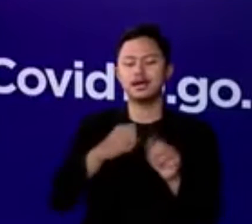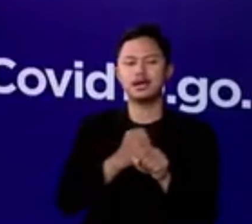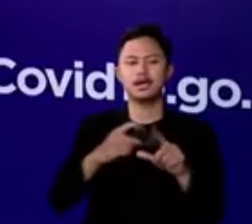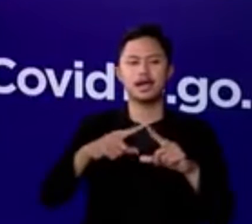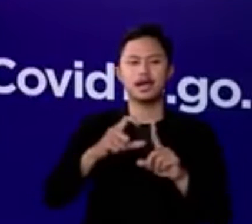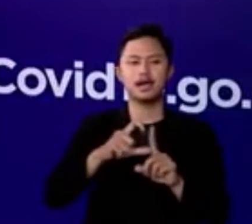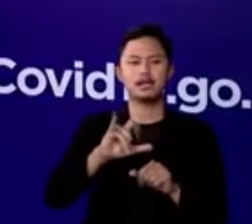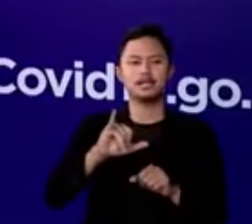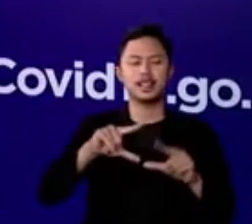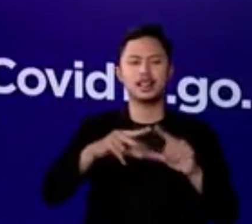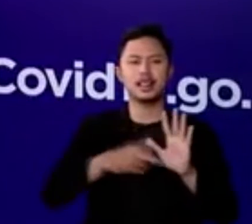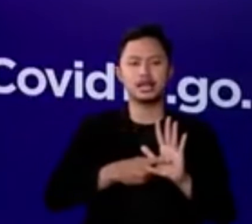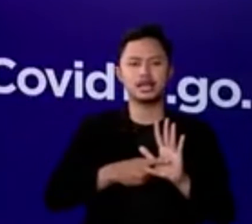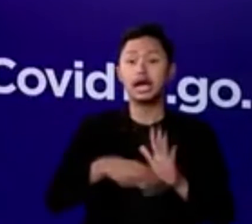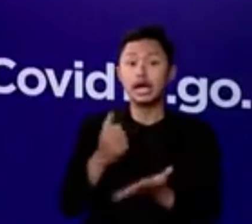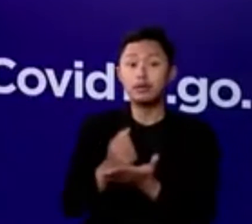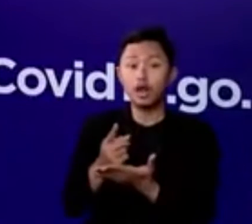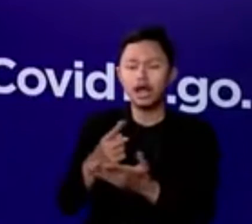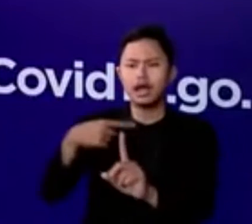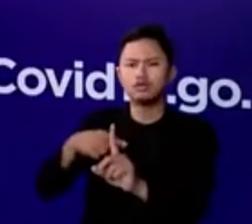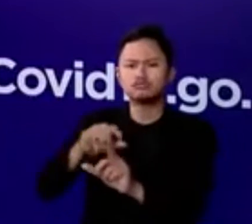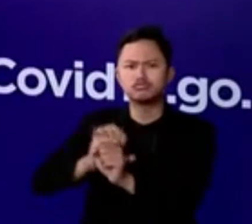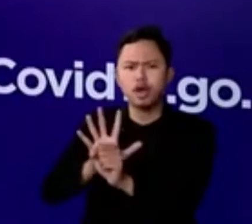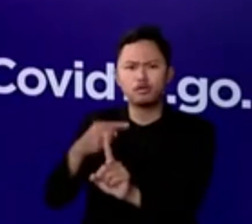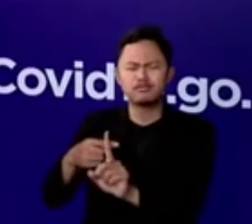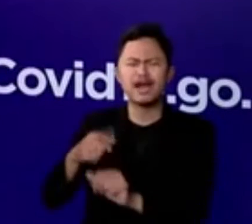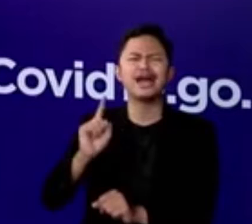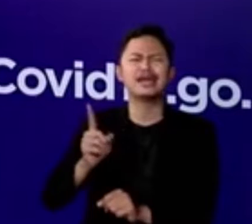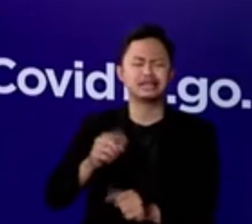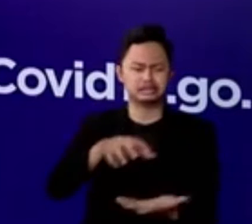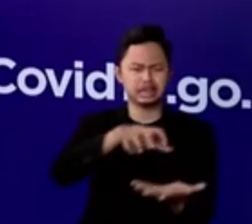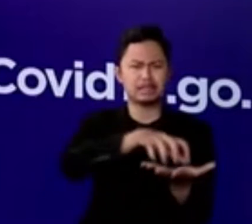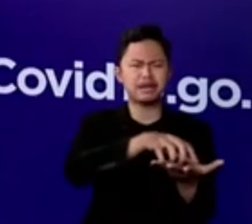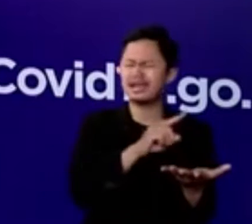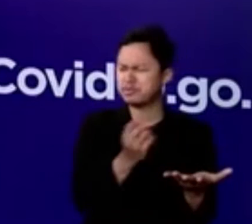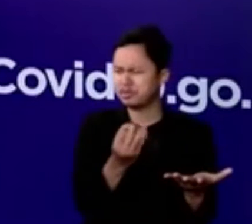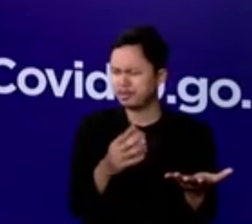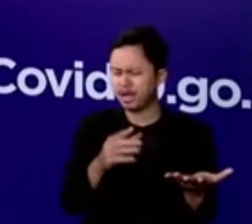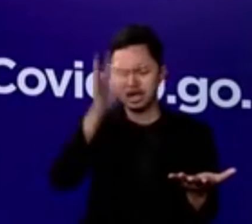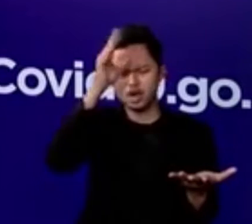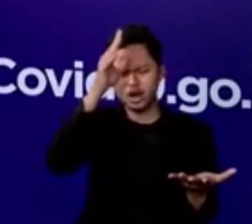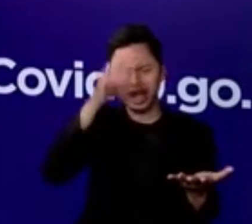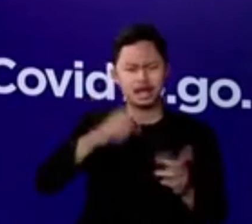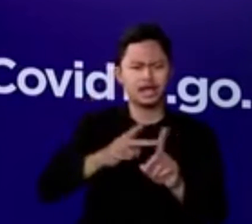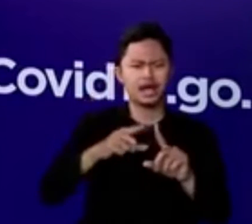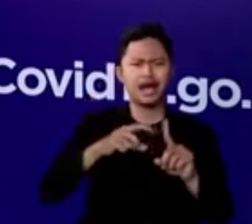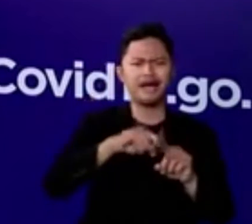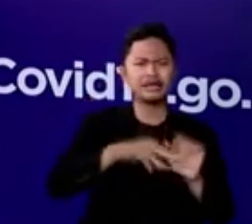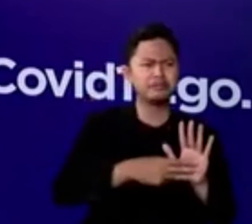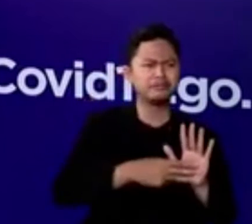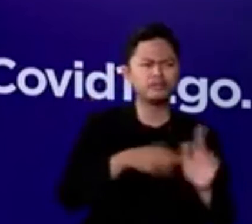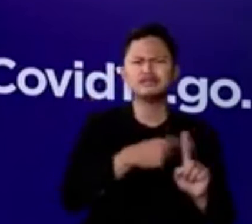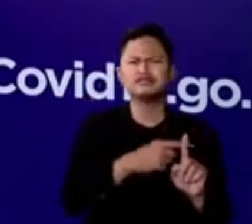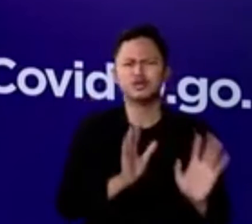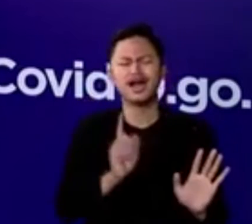faktanya yang kena covert itu di adegan di dalam satu persidangan itu ada beberapa orang hakim-hakim juga udah banyak yang kena